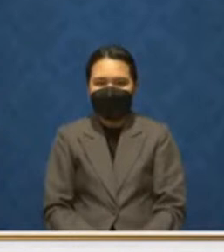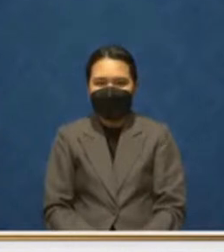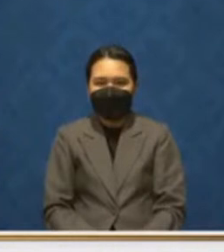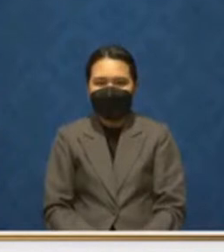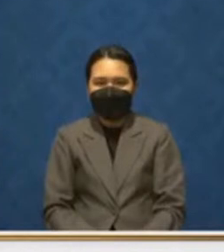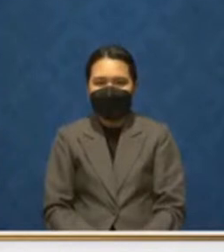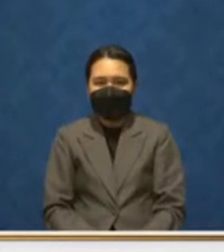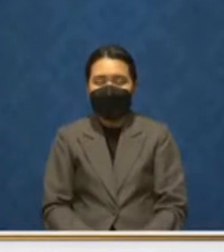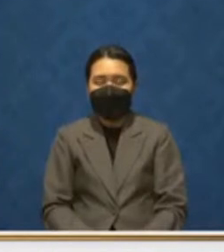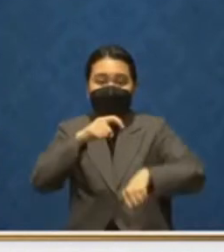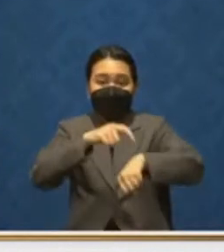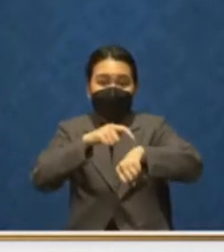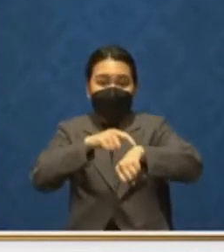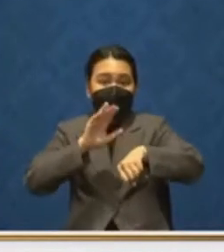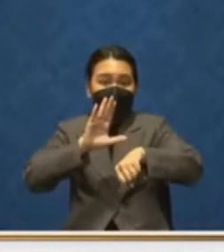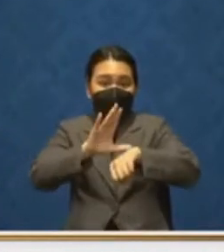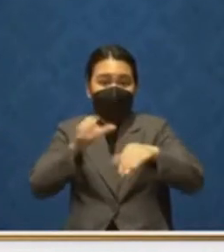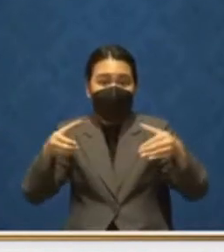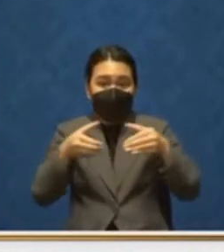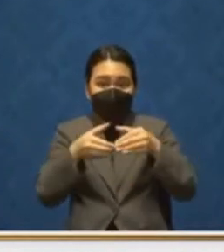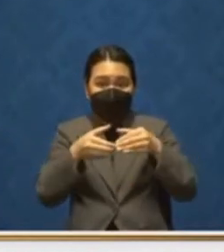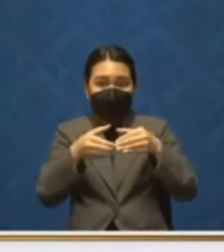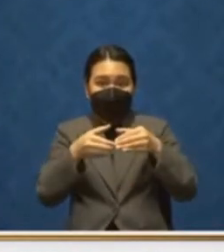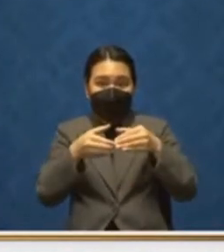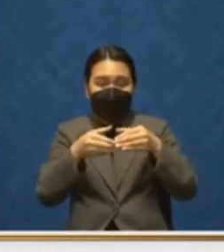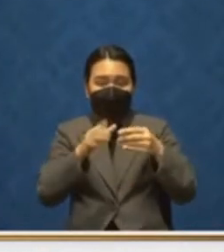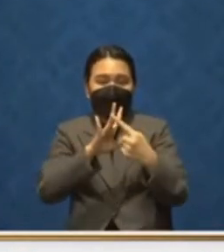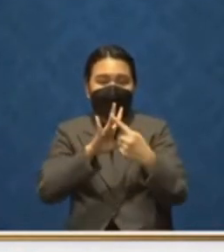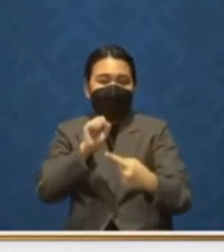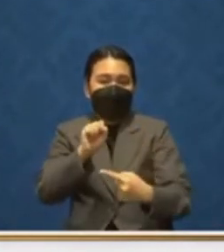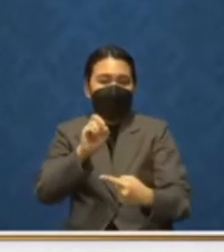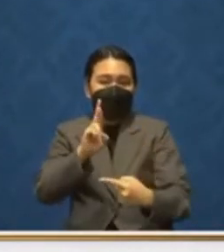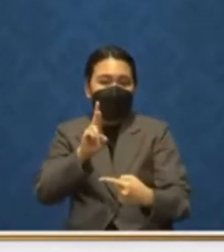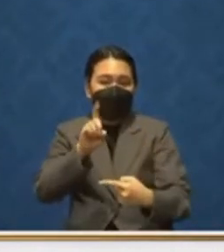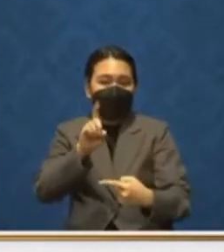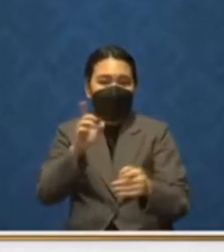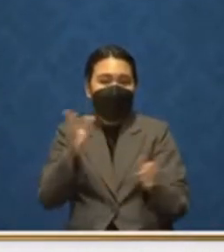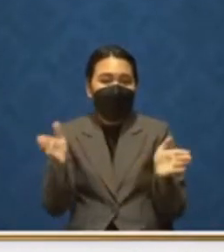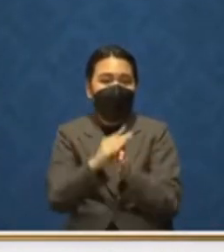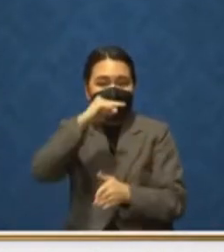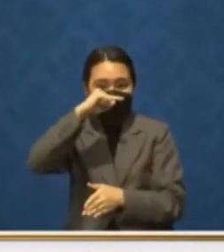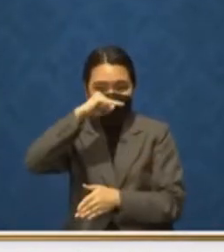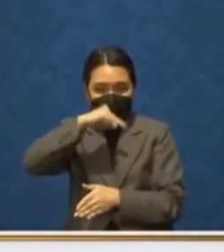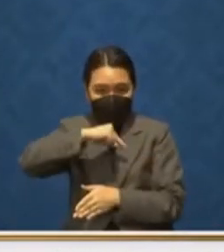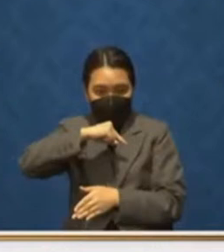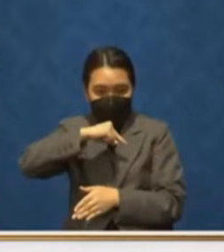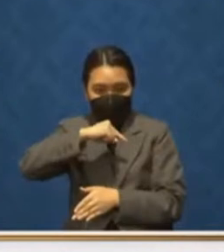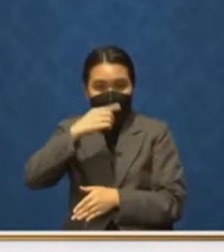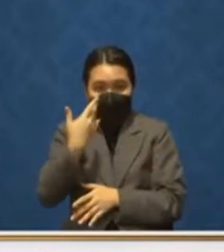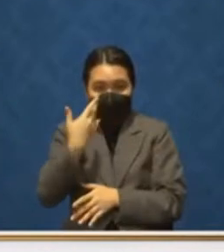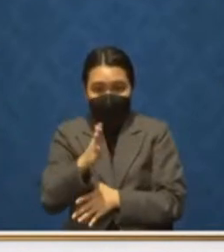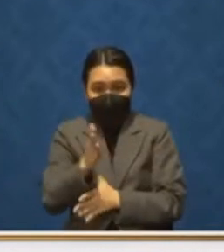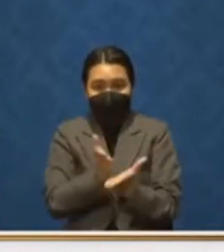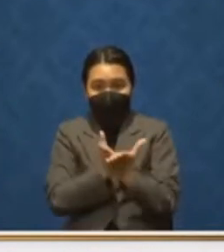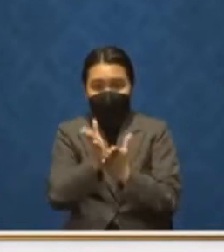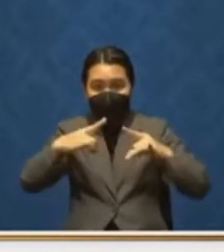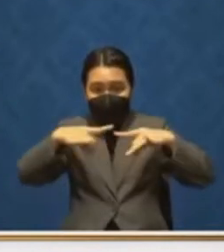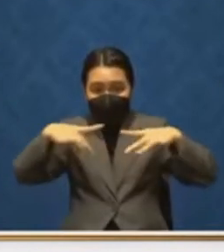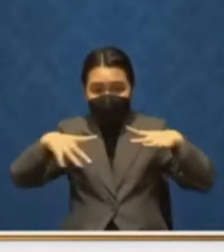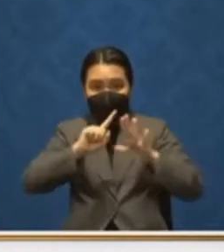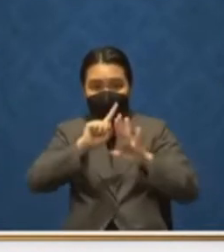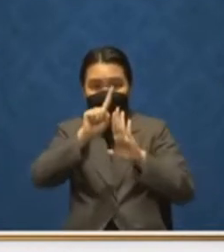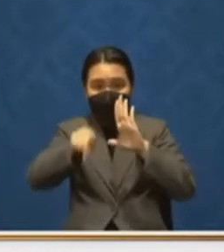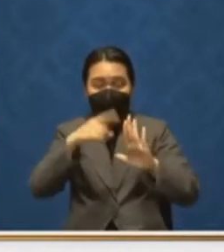ใช้เวลาของพรรคเสรีรวมไทยซึ่งต้องใส่การ์ดได้เวลาทั้งหมด 45